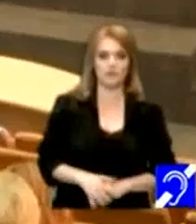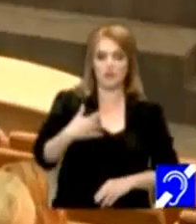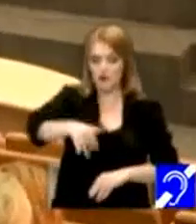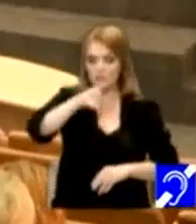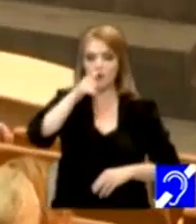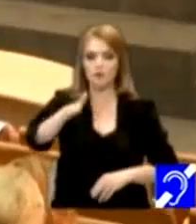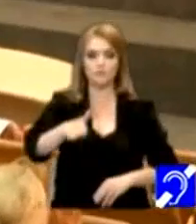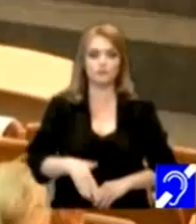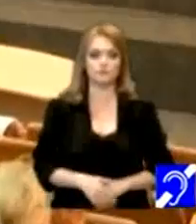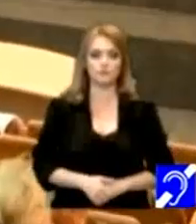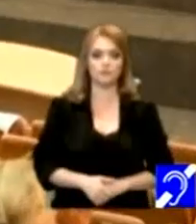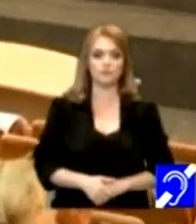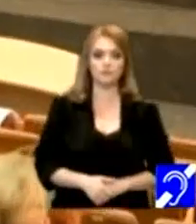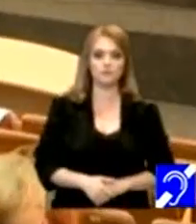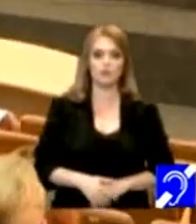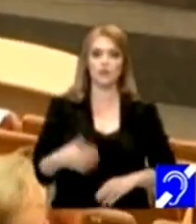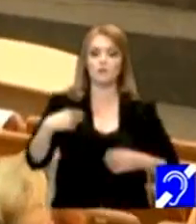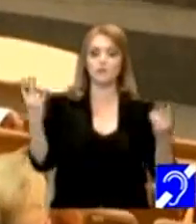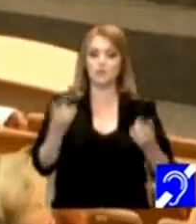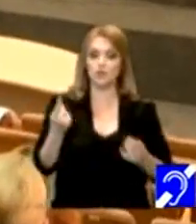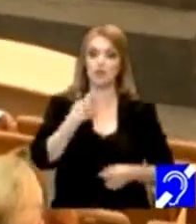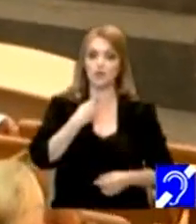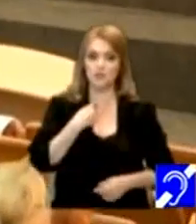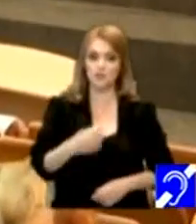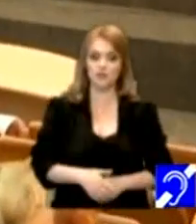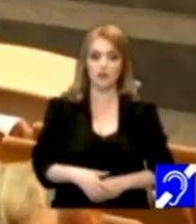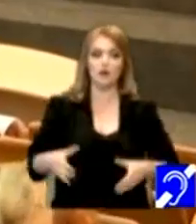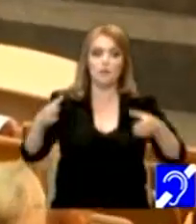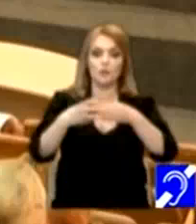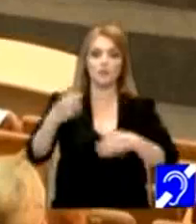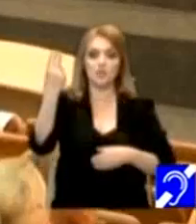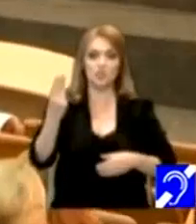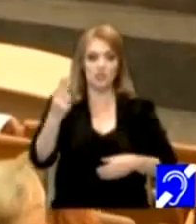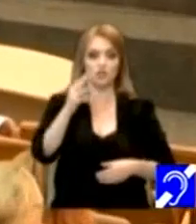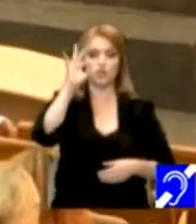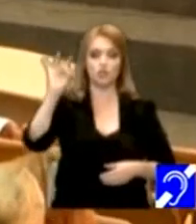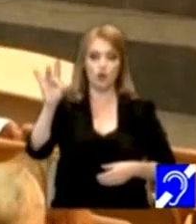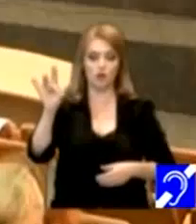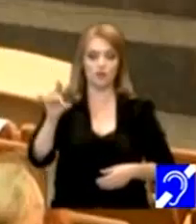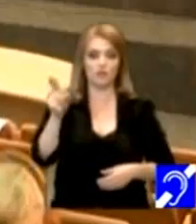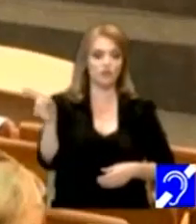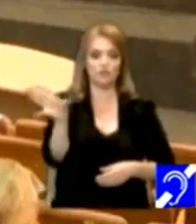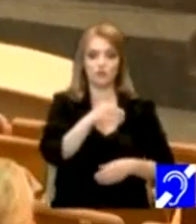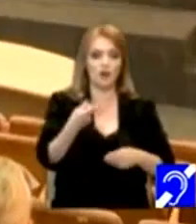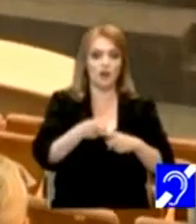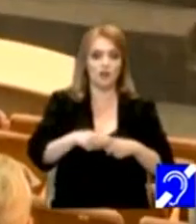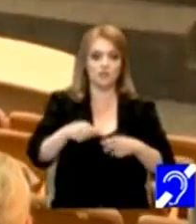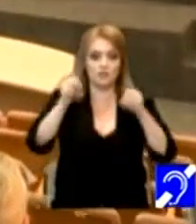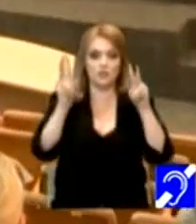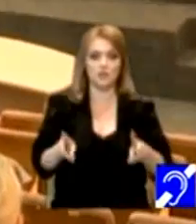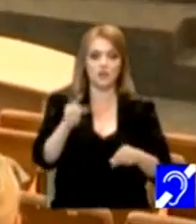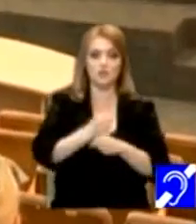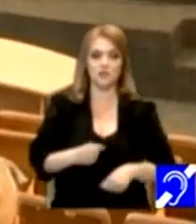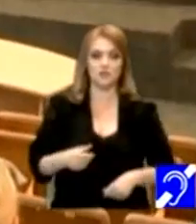Colegi, este vorba că trebuie să votăm un persoană. Socialistii, șor și toți cei care s-au asociat. Vă rog frumos,